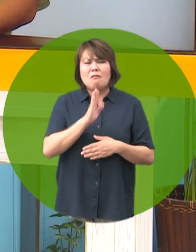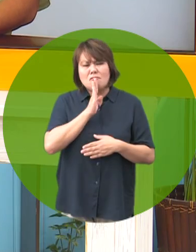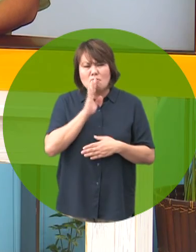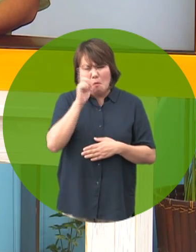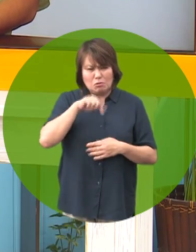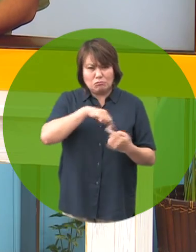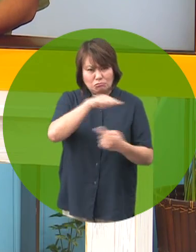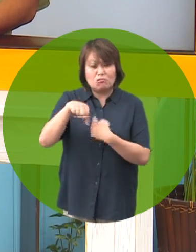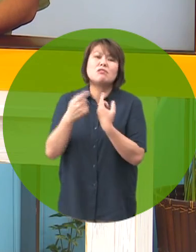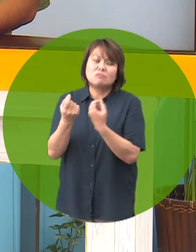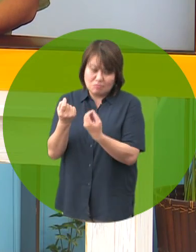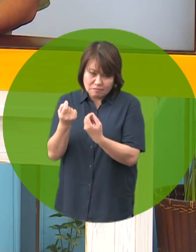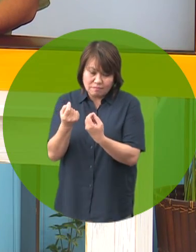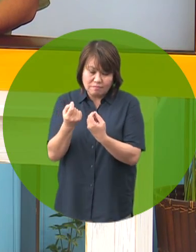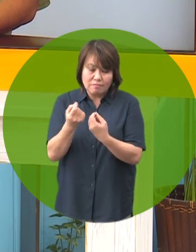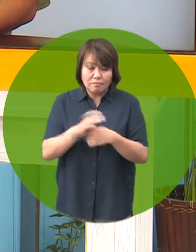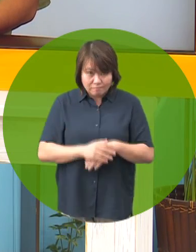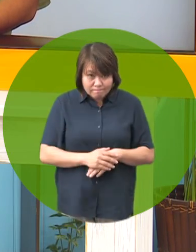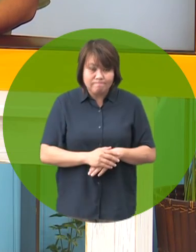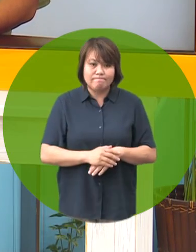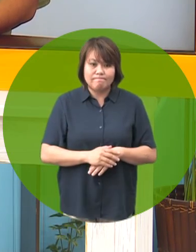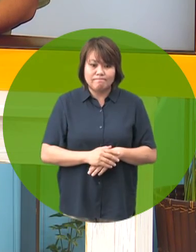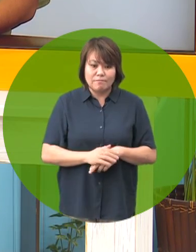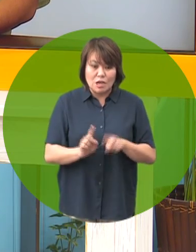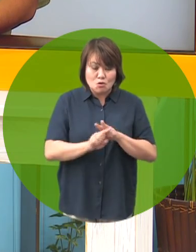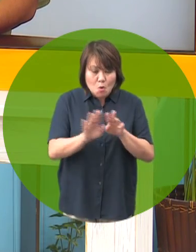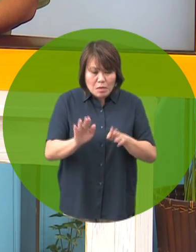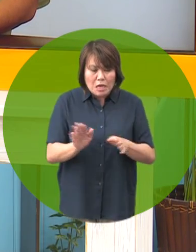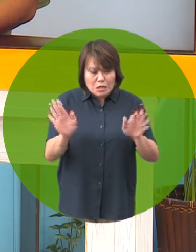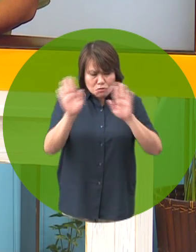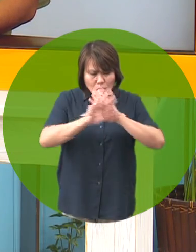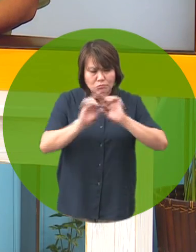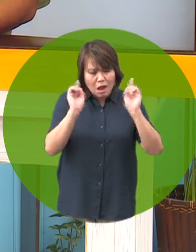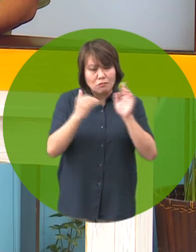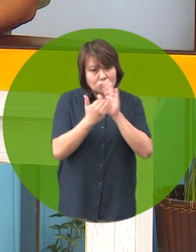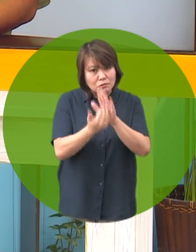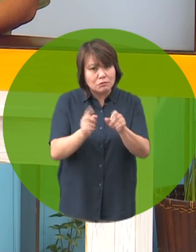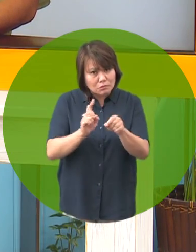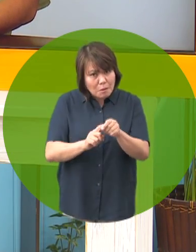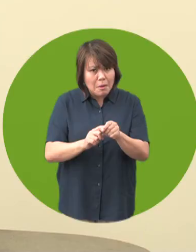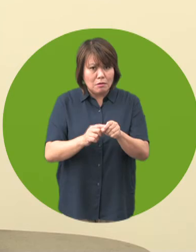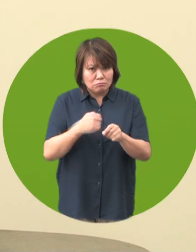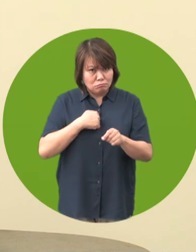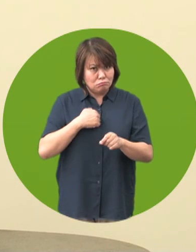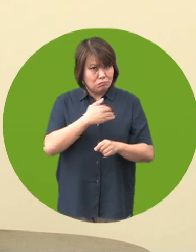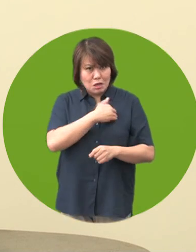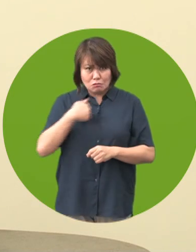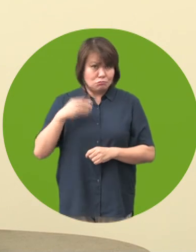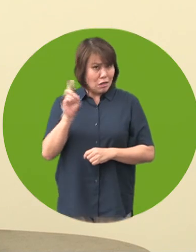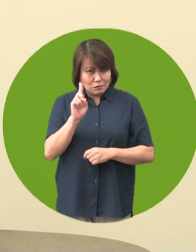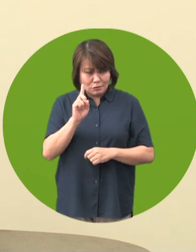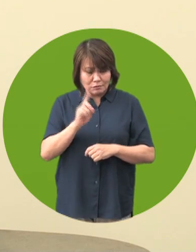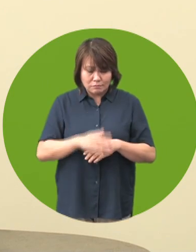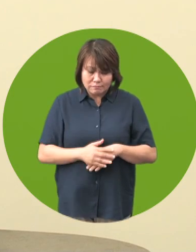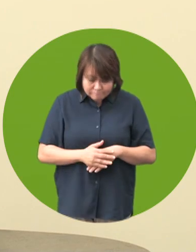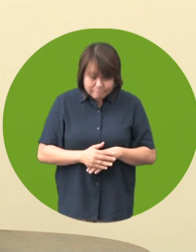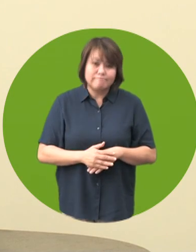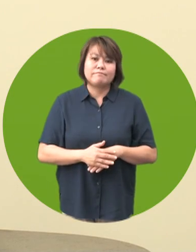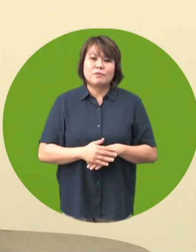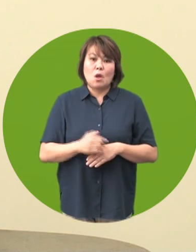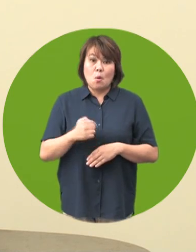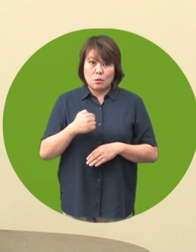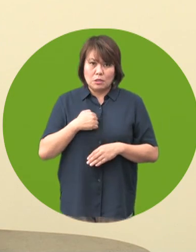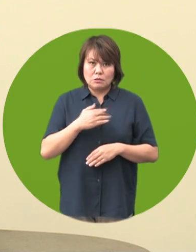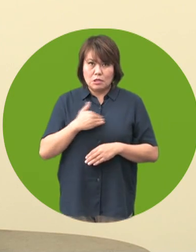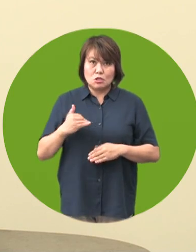ね少年たちの深夜徘徊を防ぐために私たちにできることはありますかはいまず私たち